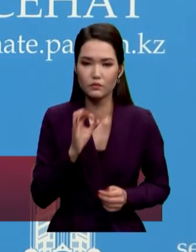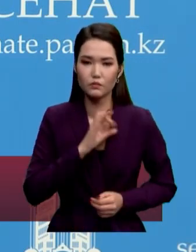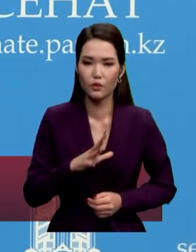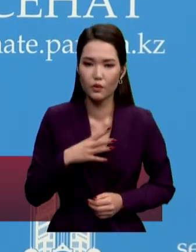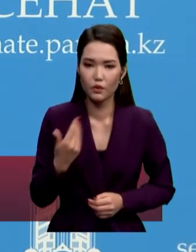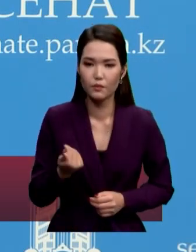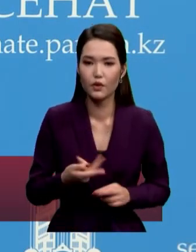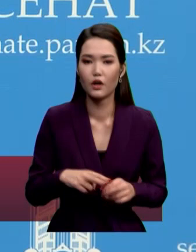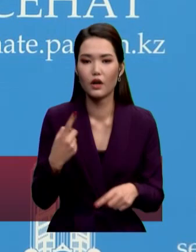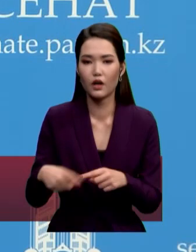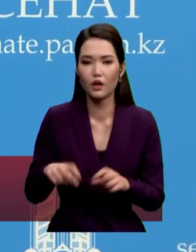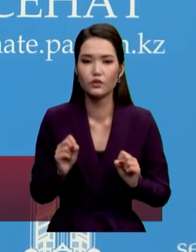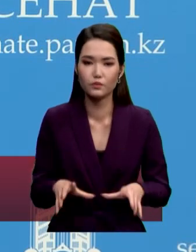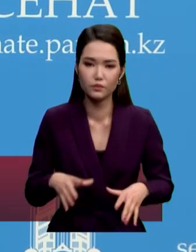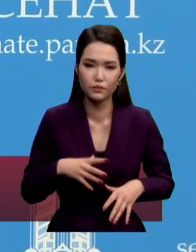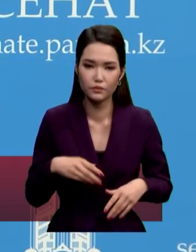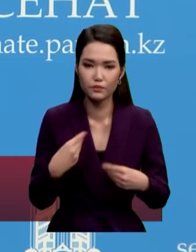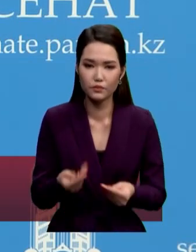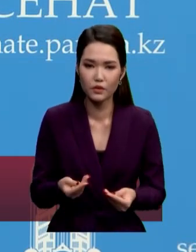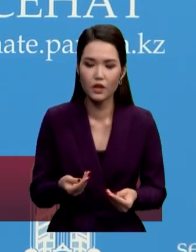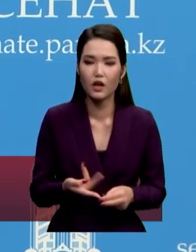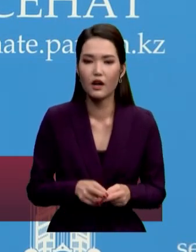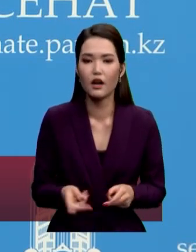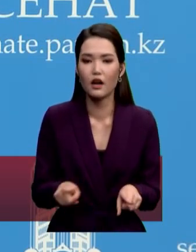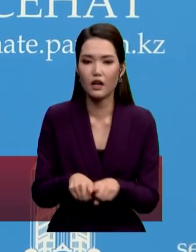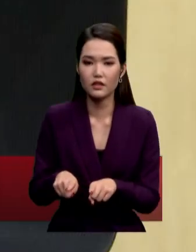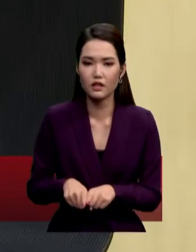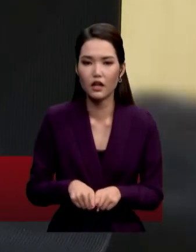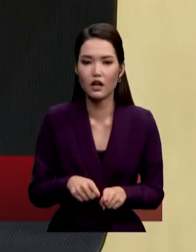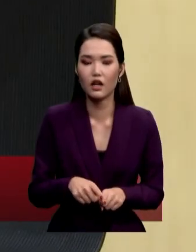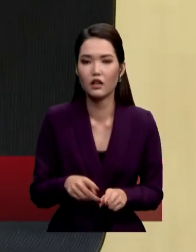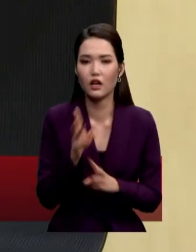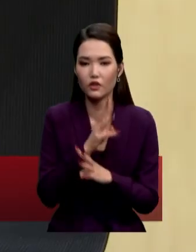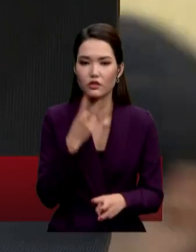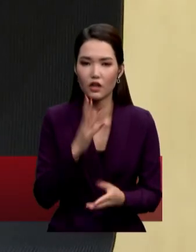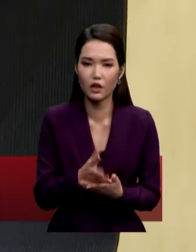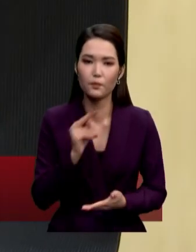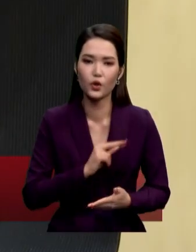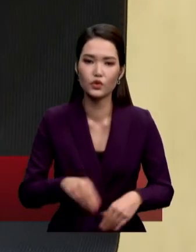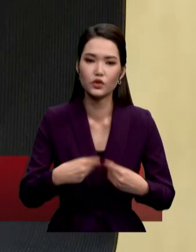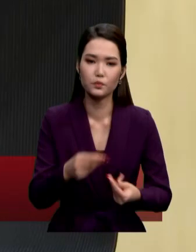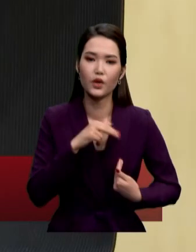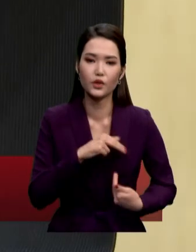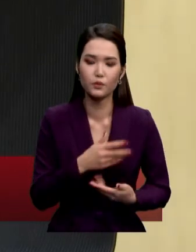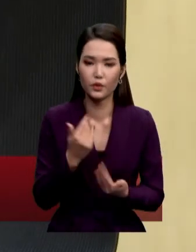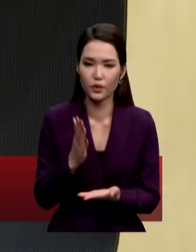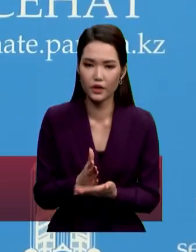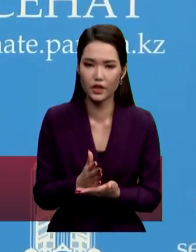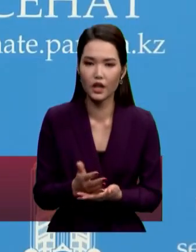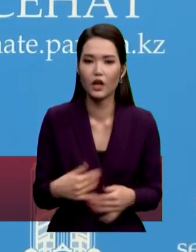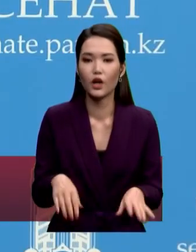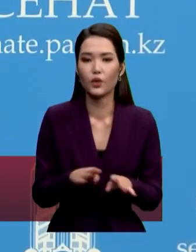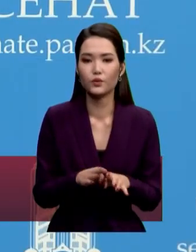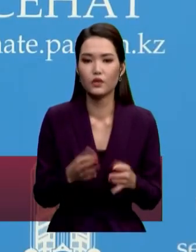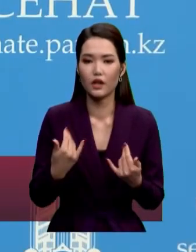де коллективный договор дейміз ғой, ұжымдық шартта қаралған болатын болса, онда жұмыс беруші міндетті деп. Сондықтан да қазір біз